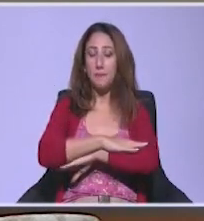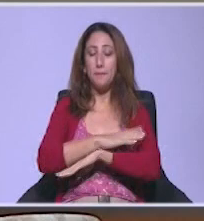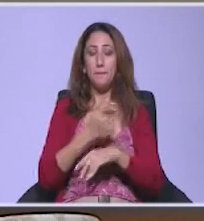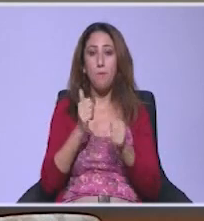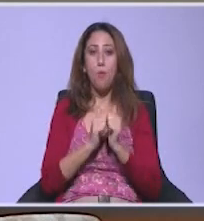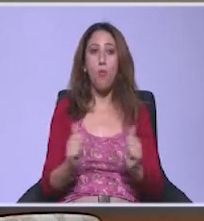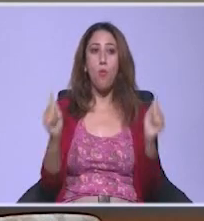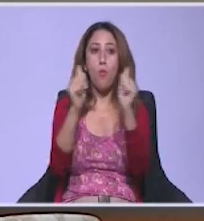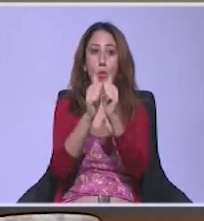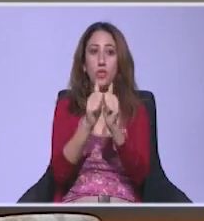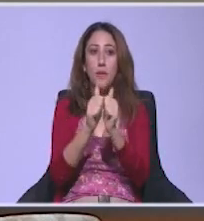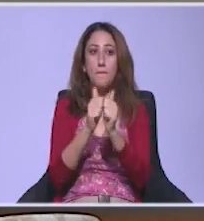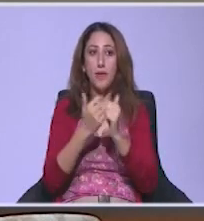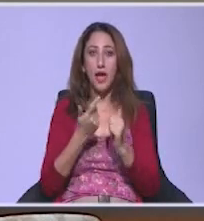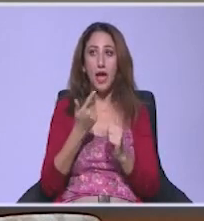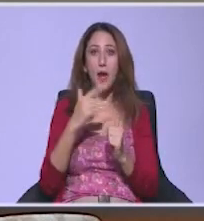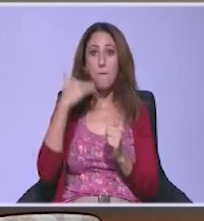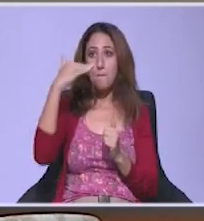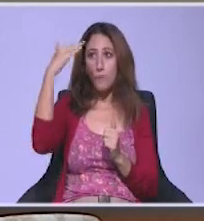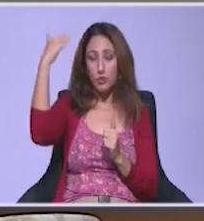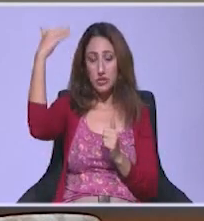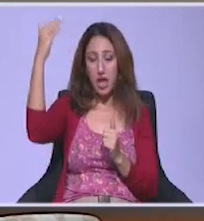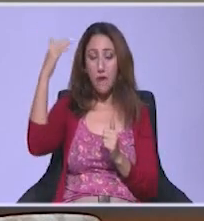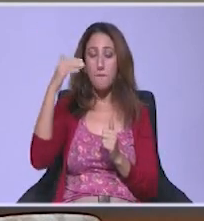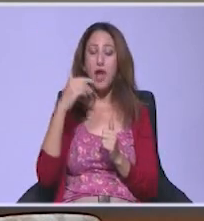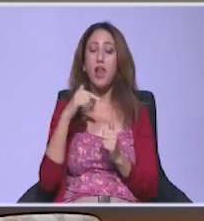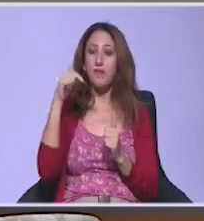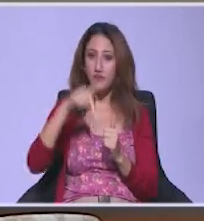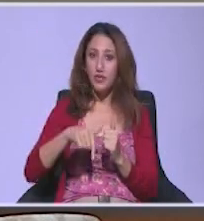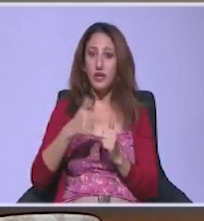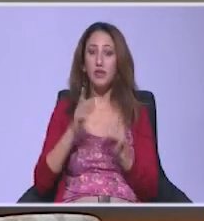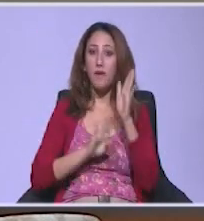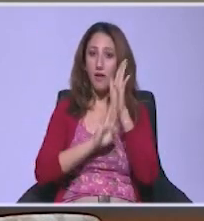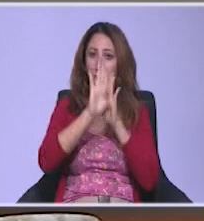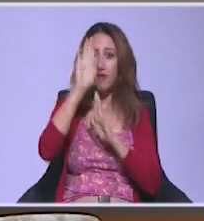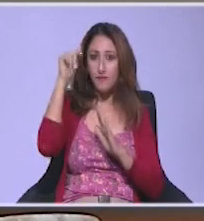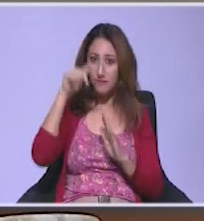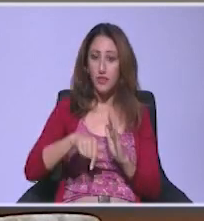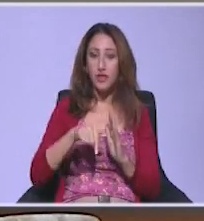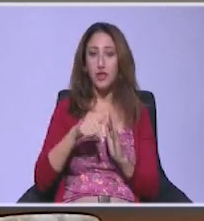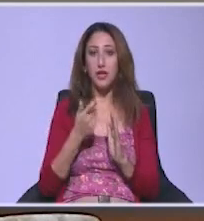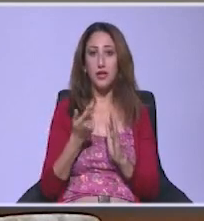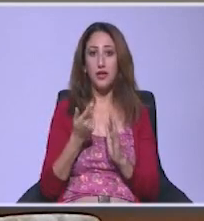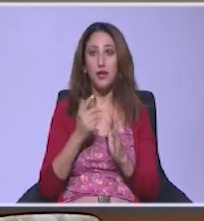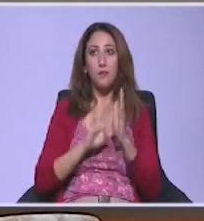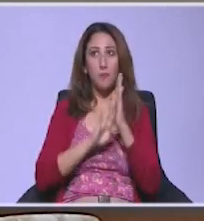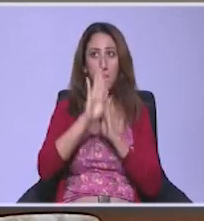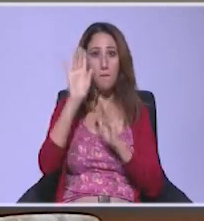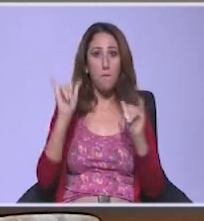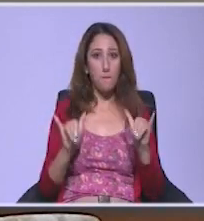كده دي مستقبل ينتظره، ليه تقدم عايز يحققه، ليه نهضة عاوز